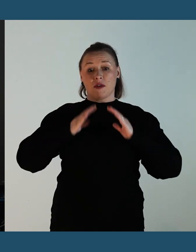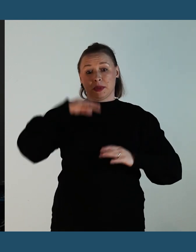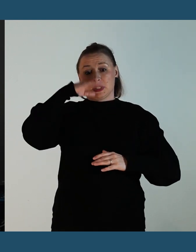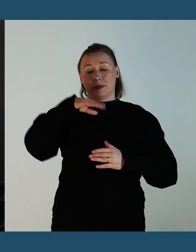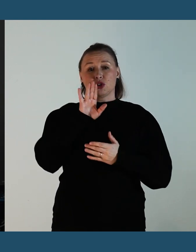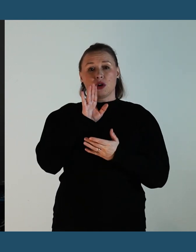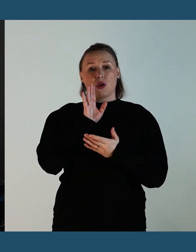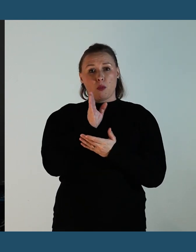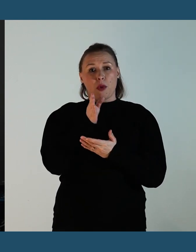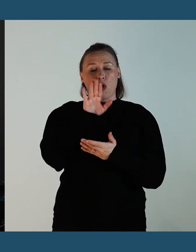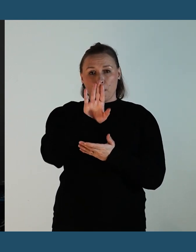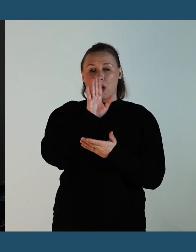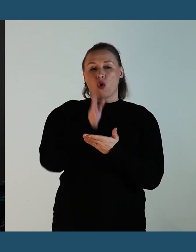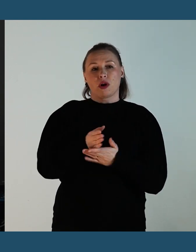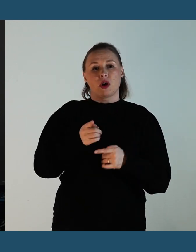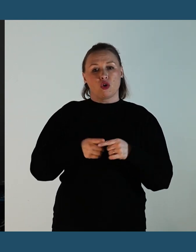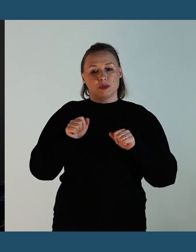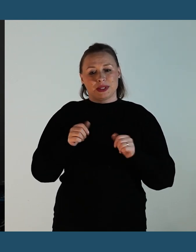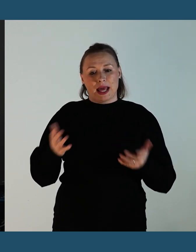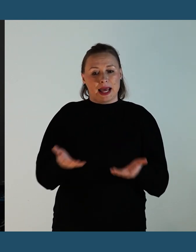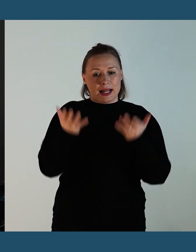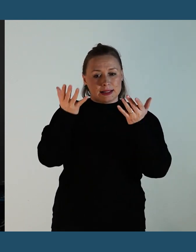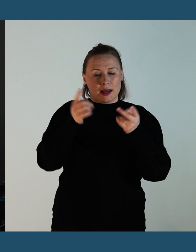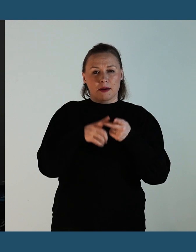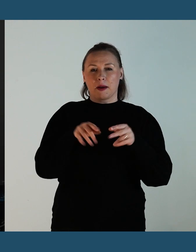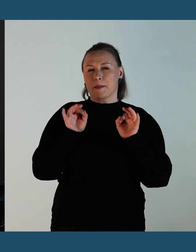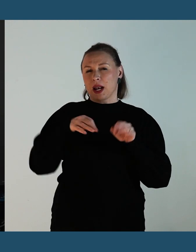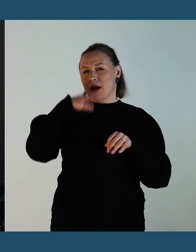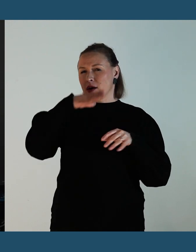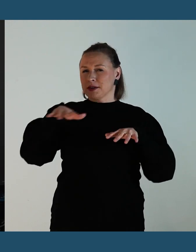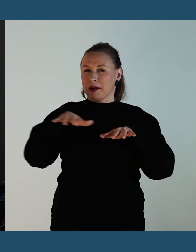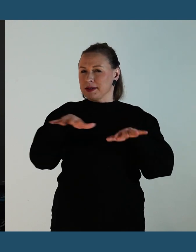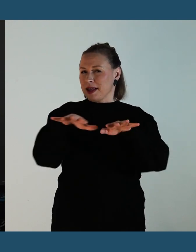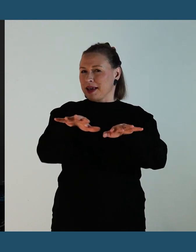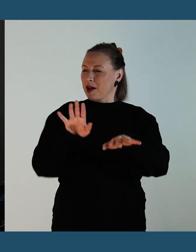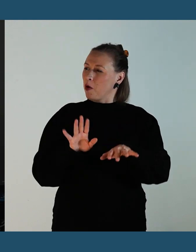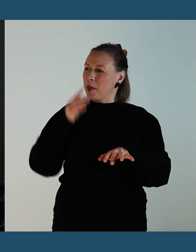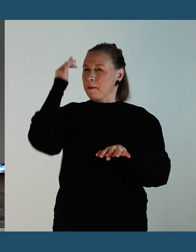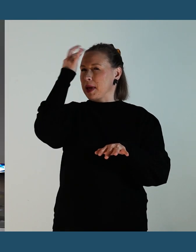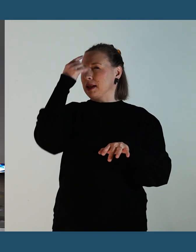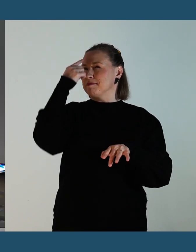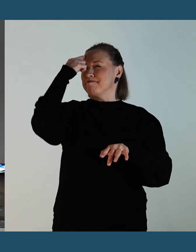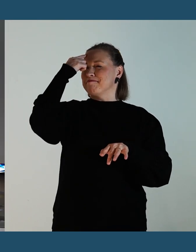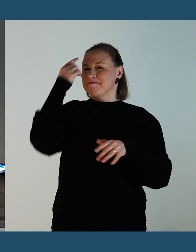edistää ja millainen kansalaisliike visiossasi syntyy?